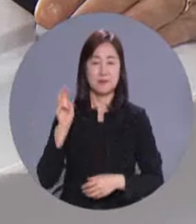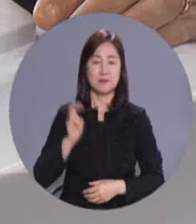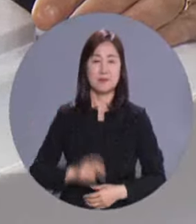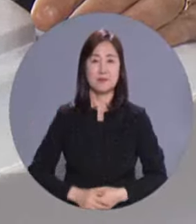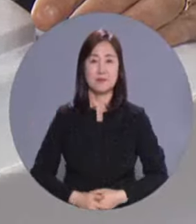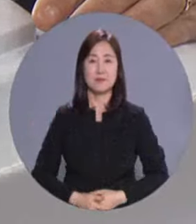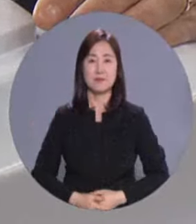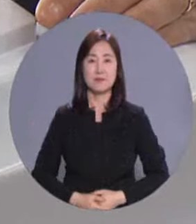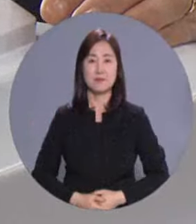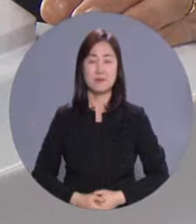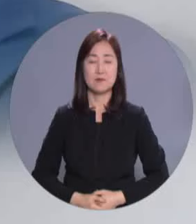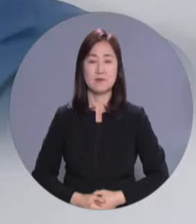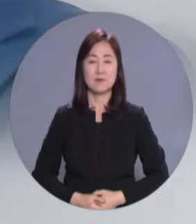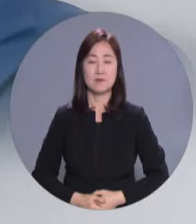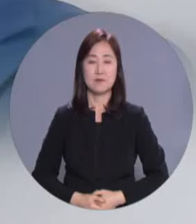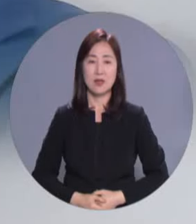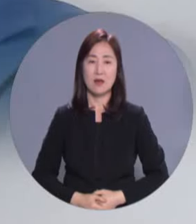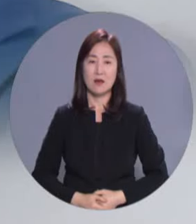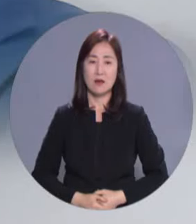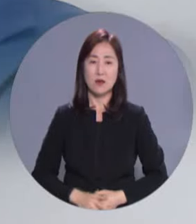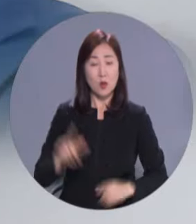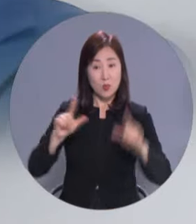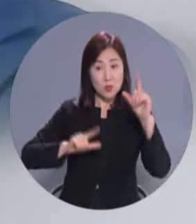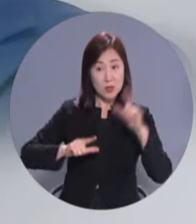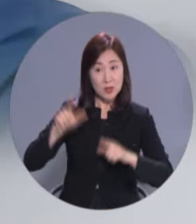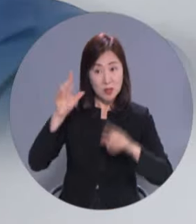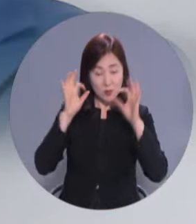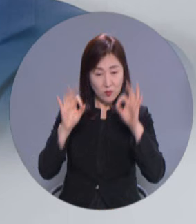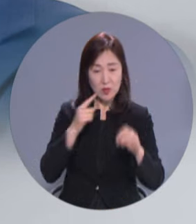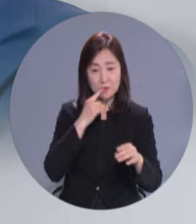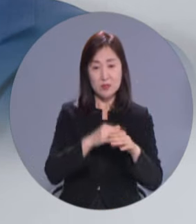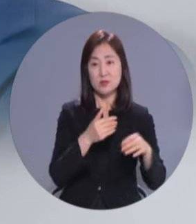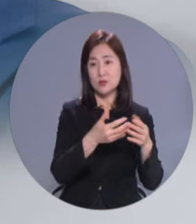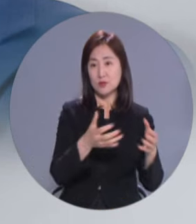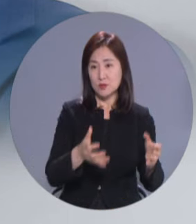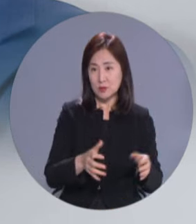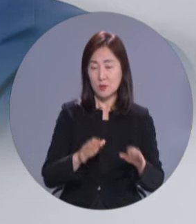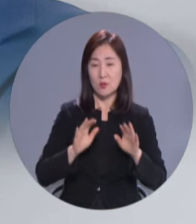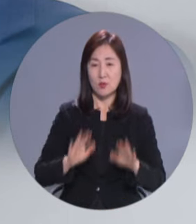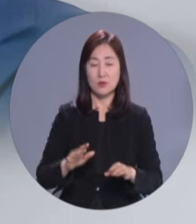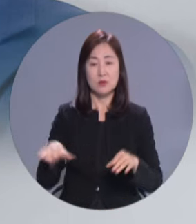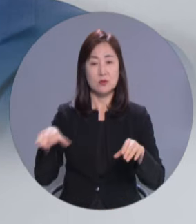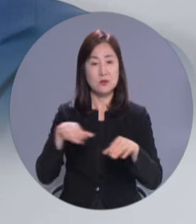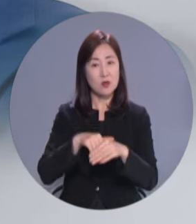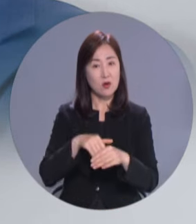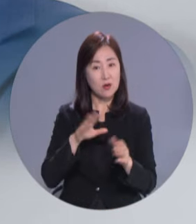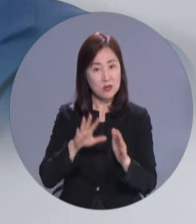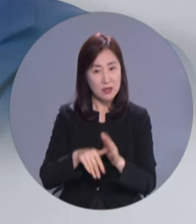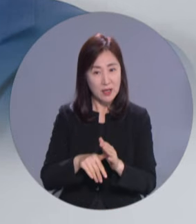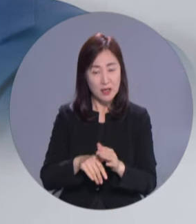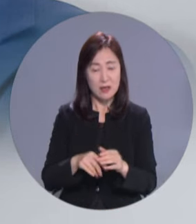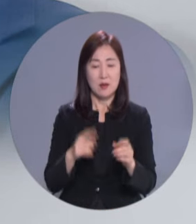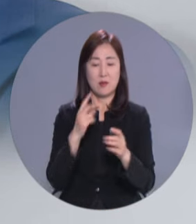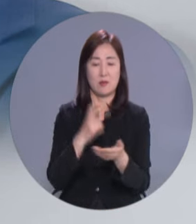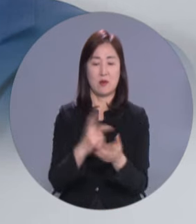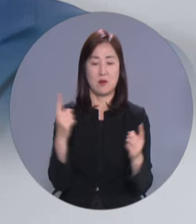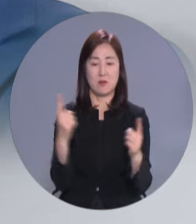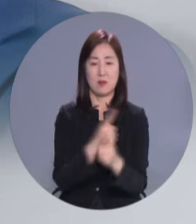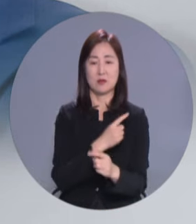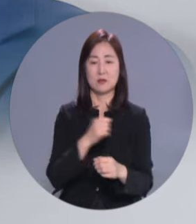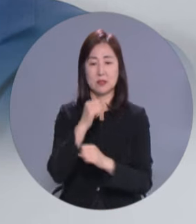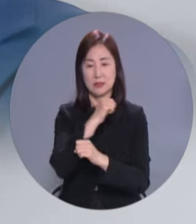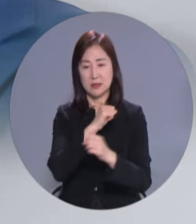것으로 해석됩니다 이런 흐름이라면 민주진보 진영이 이번 총선에서 개선이라고 할 수 있는 이석에